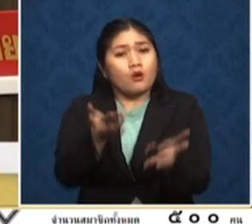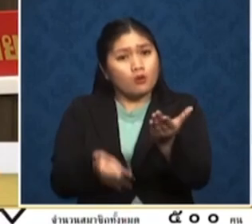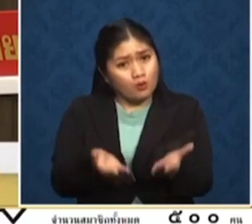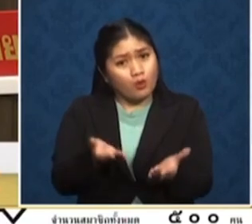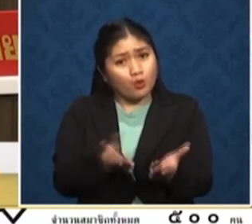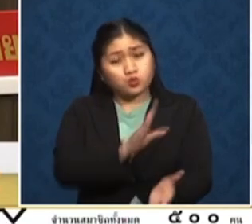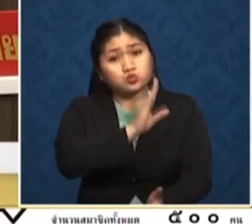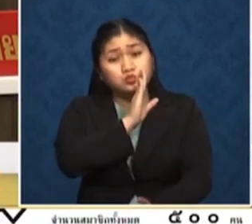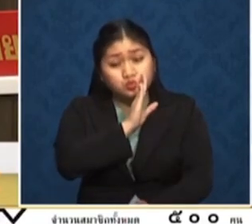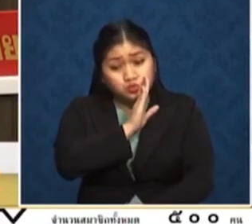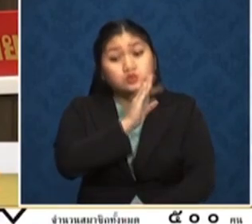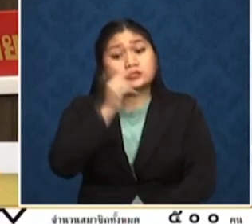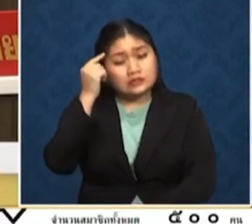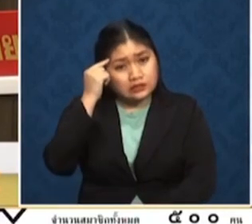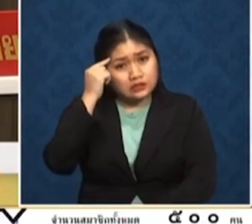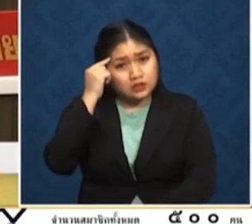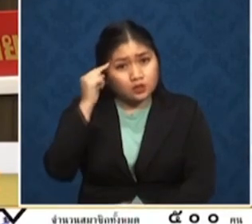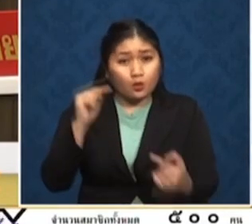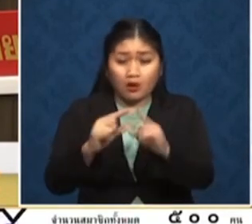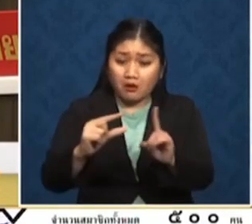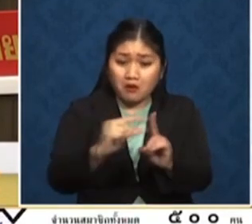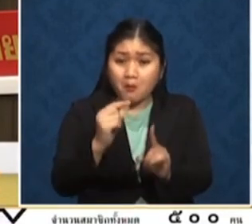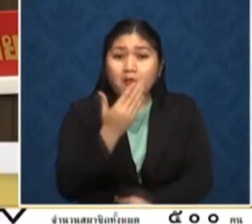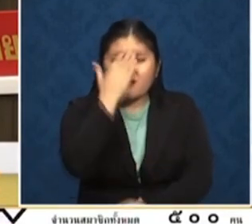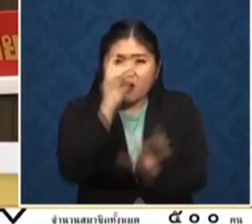ขึ้นเพียงแต่ว่าเราใช้คำนำหน้านามว่าอะไร